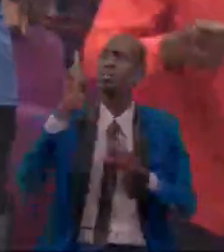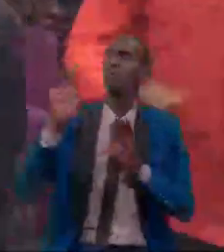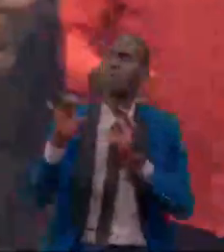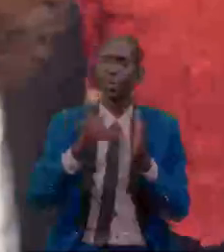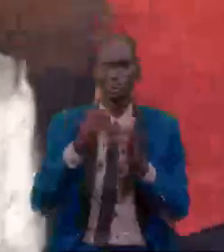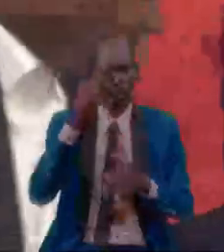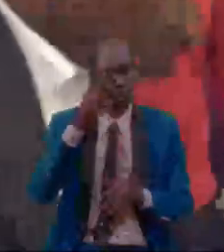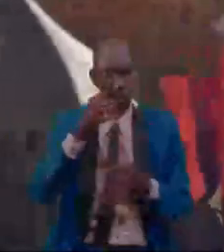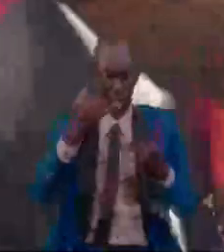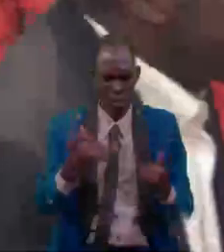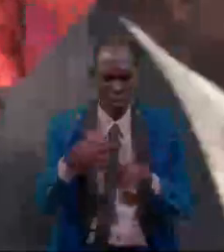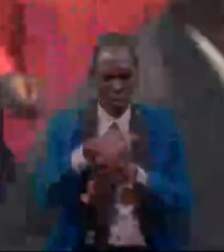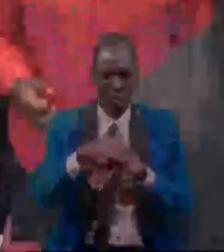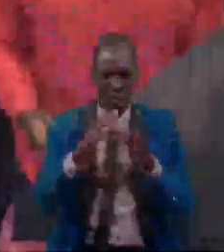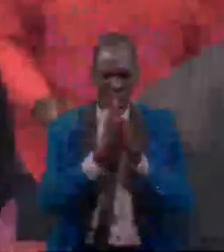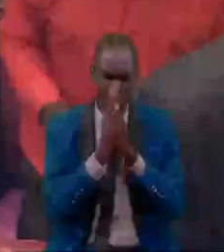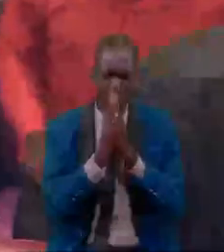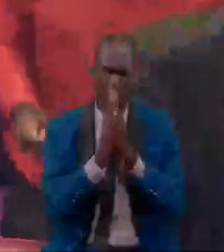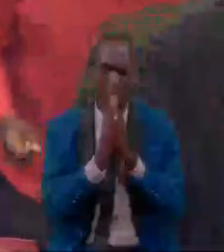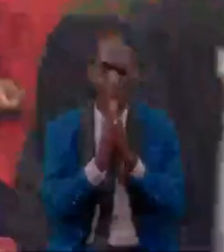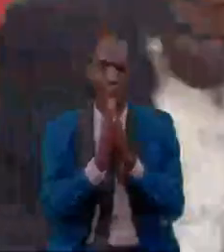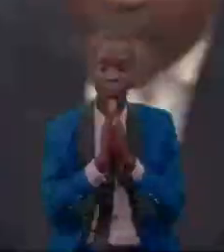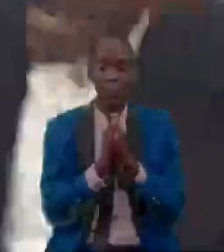Qu'il le fasse pour vous ce soir.